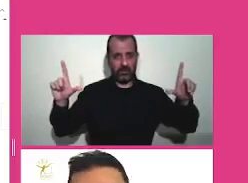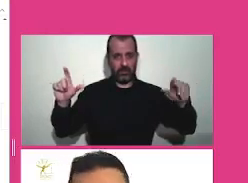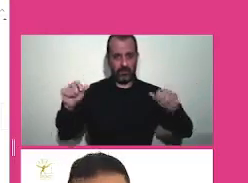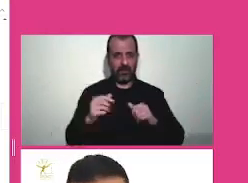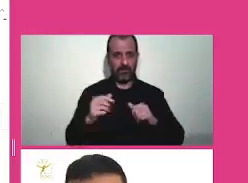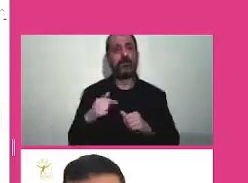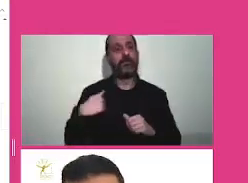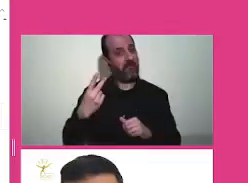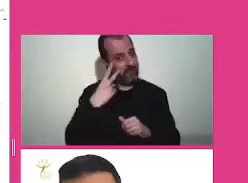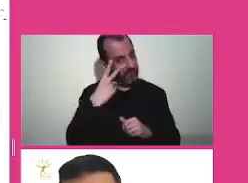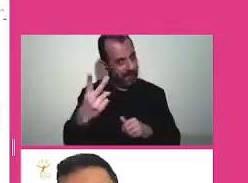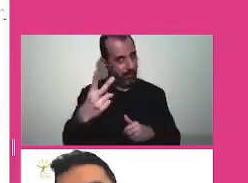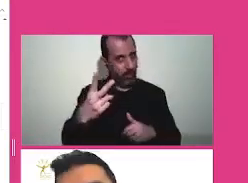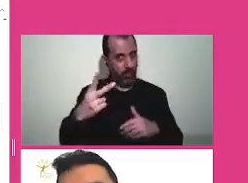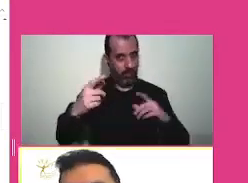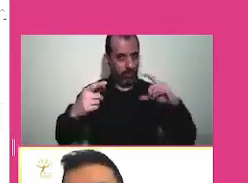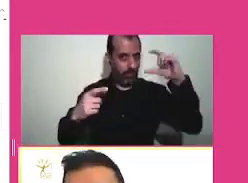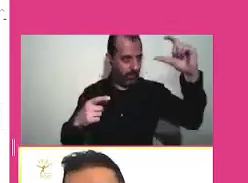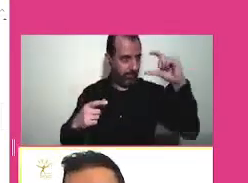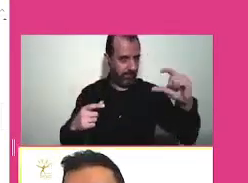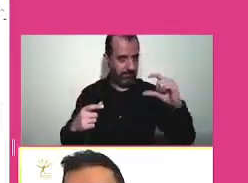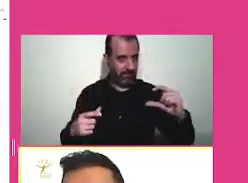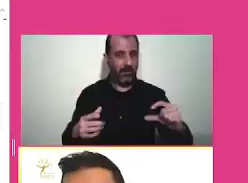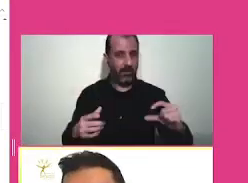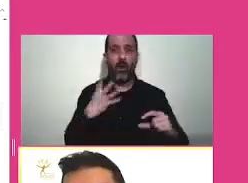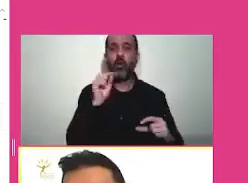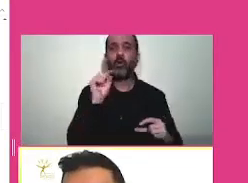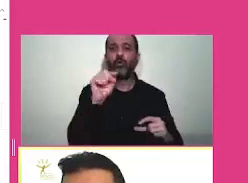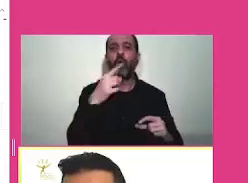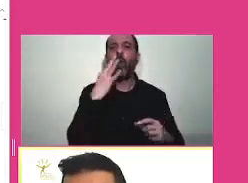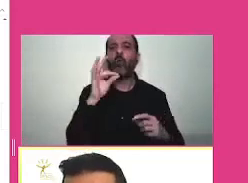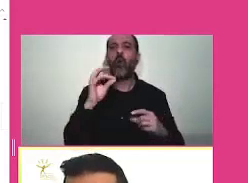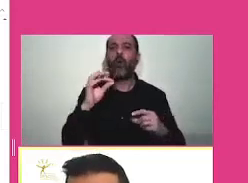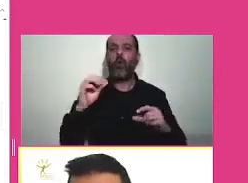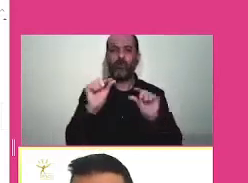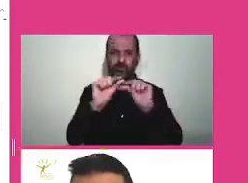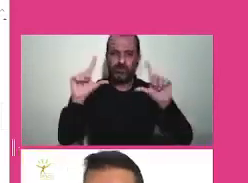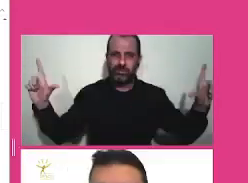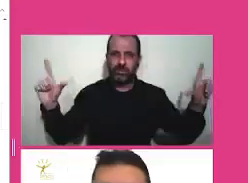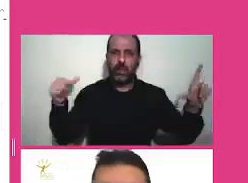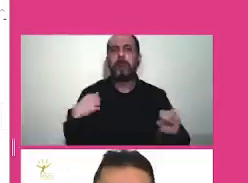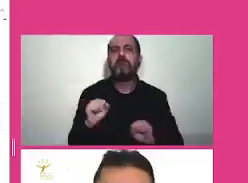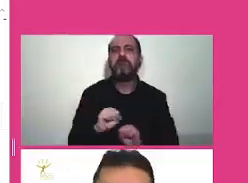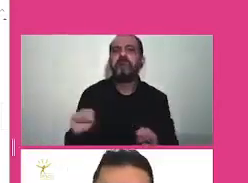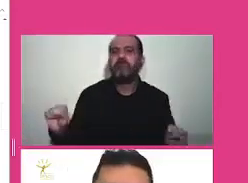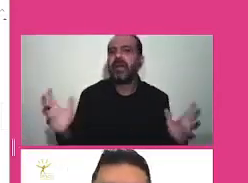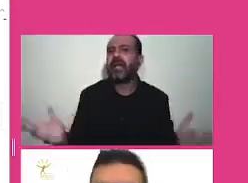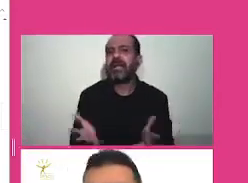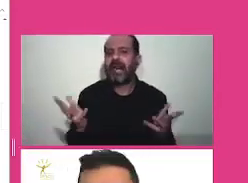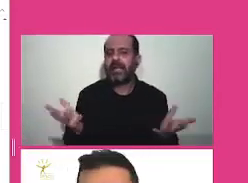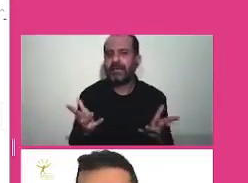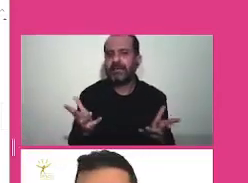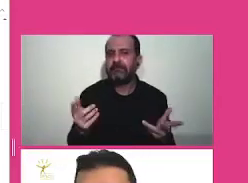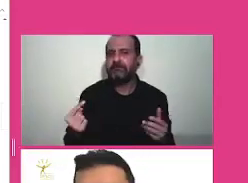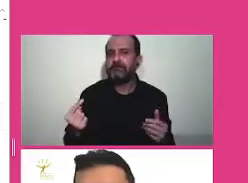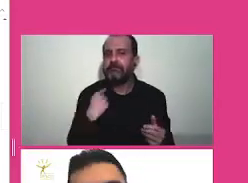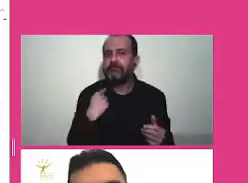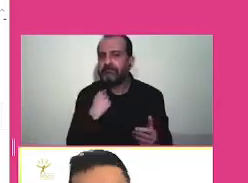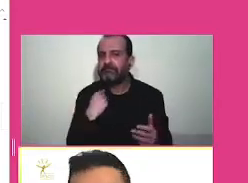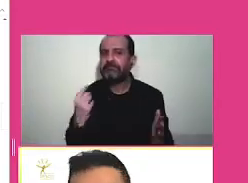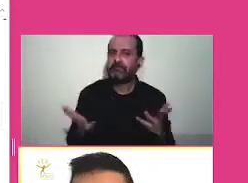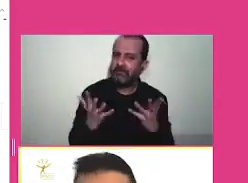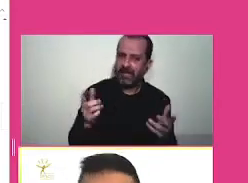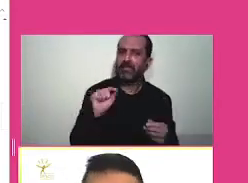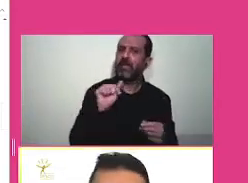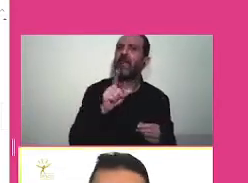Ναι, τις βλέπουμε. Θα το κάνω έτσι, γιατί μάλλον δεν λειτουργεί το full screen για κάποιο λόγο. Okay, εντάξει. Το είχα βάλει, αλλά μάλλον δεν λειτουργεί το παθένι. Εντάξει, θα το